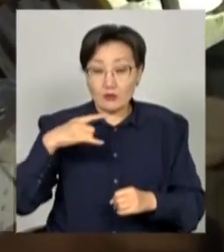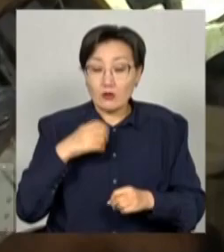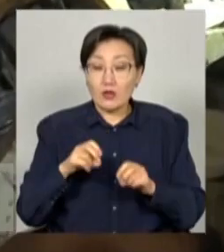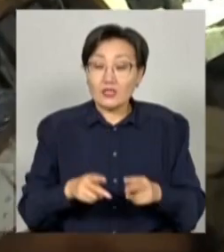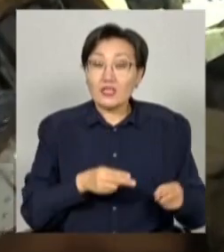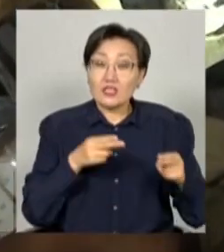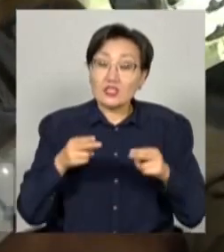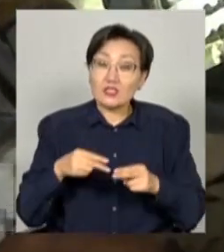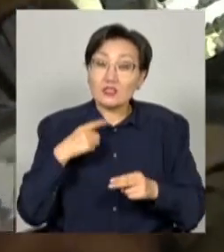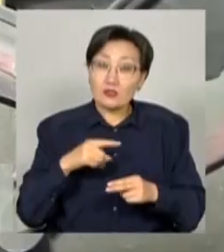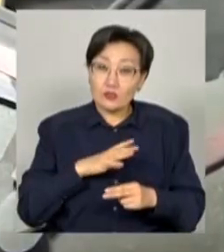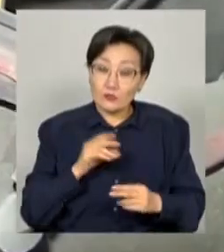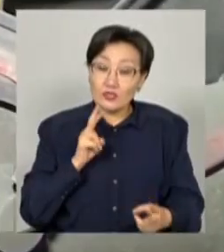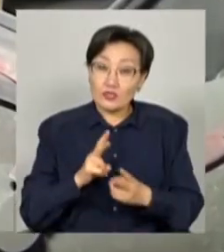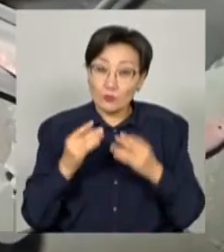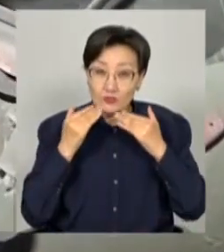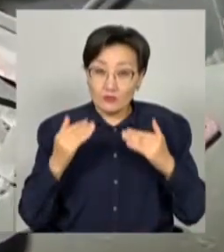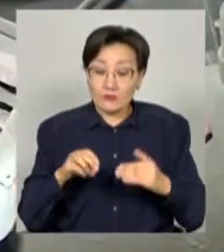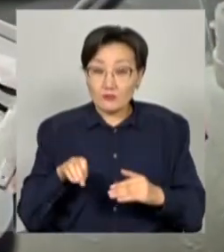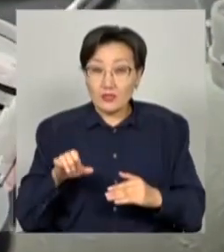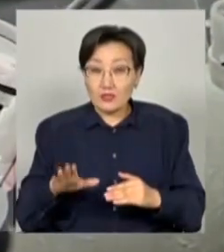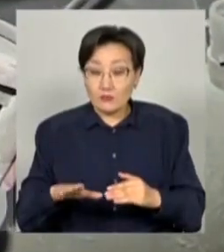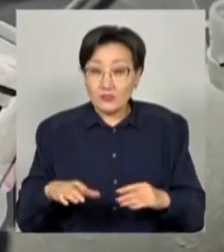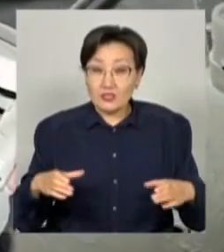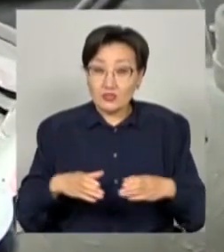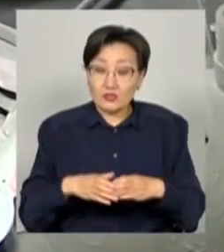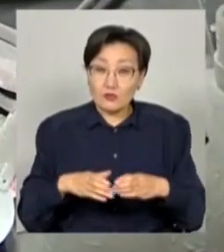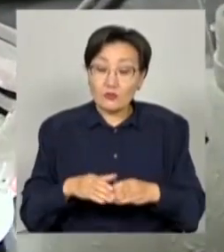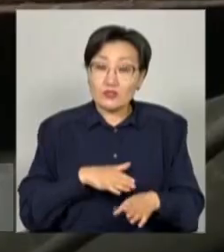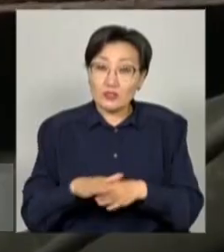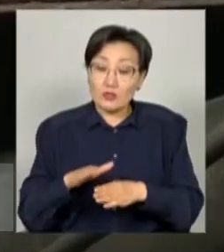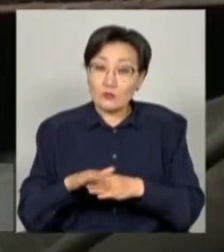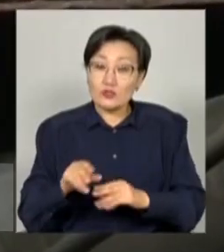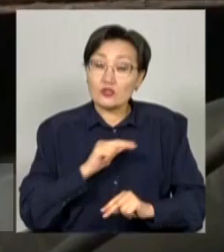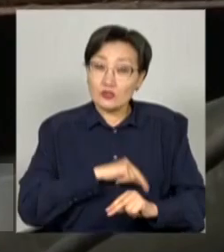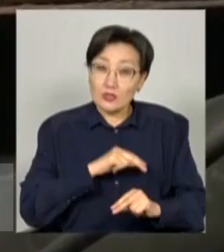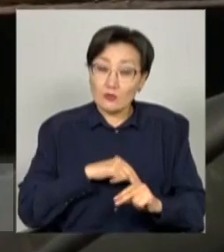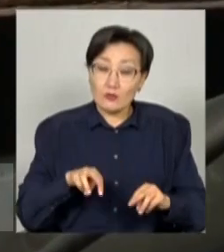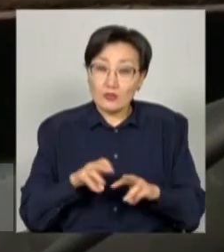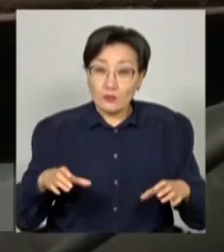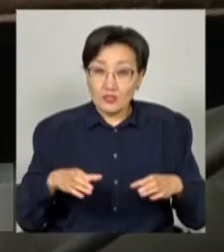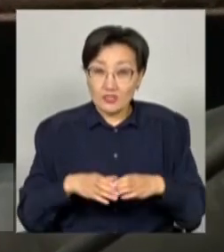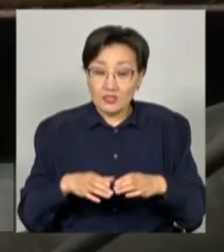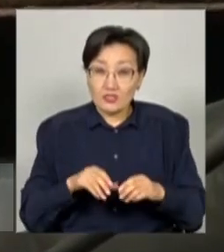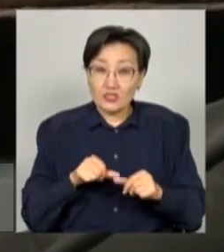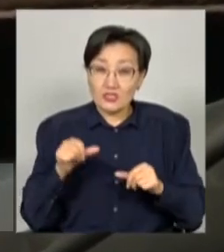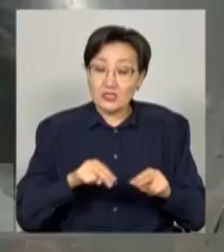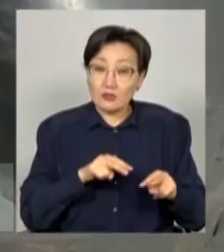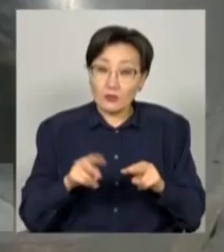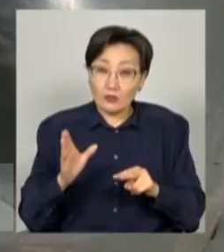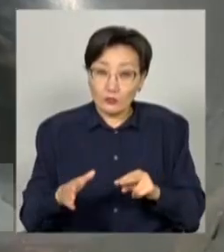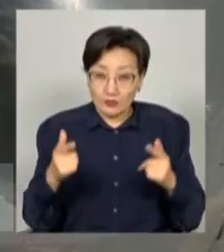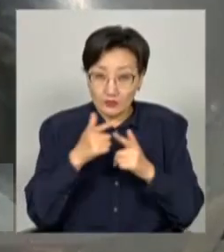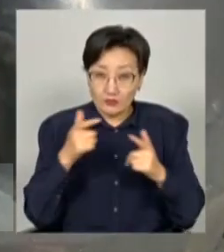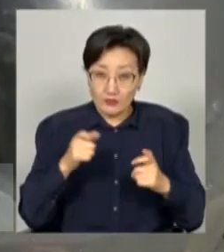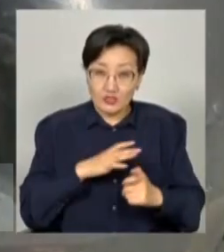арнайы келгенін айтты. Кездесу соңында Алихан Смайылов компания жасауы тиіс міндеттемелерді үкімет ерекше бақылауында ұстайтынын